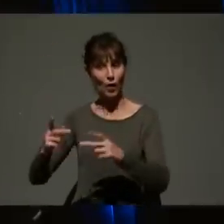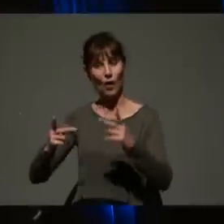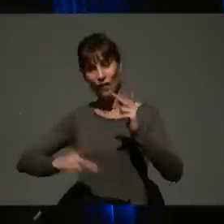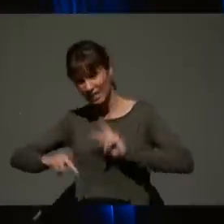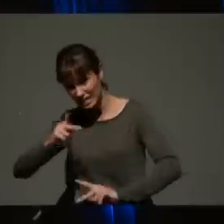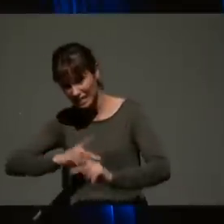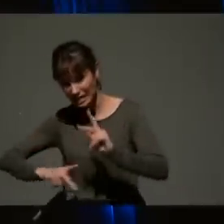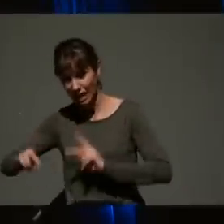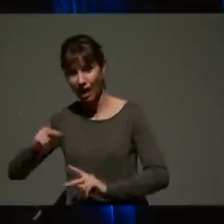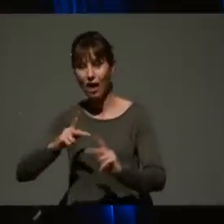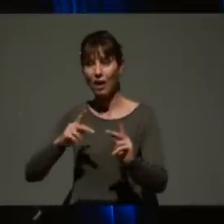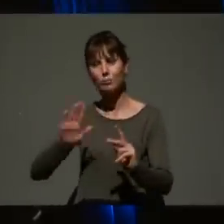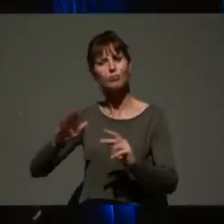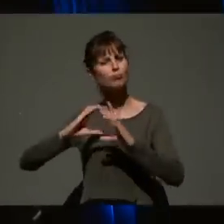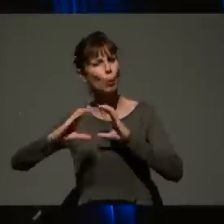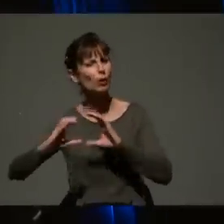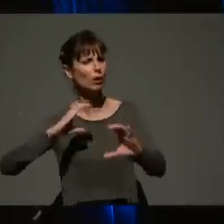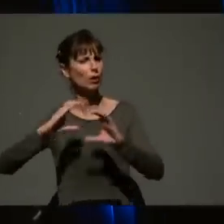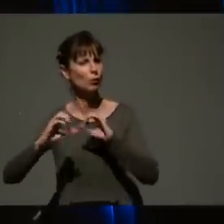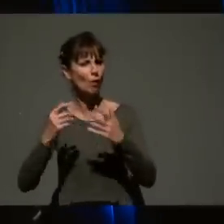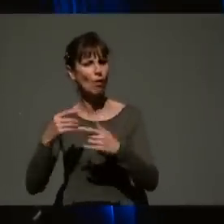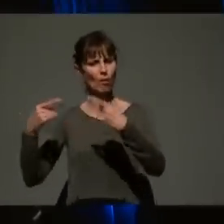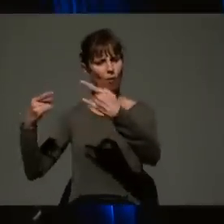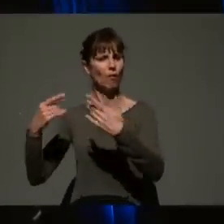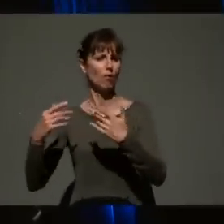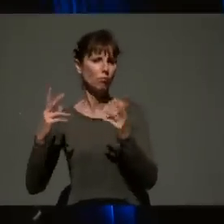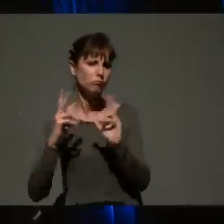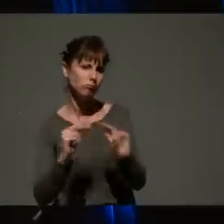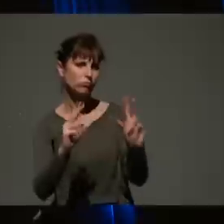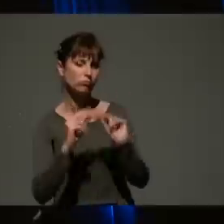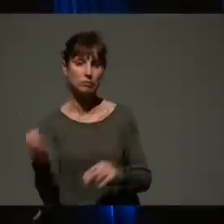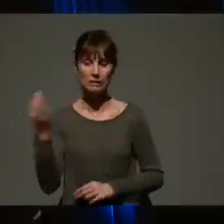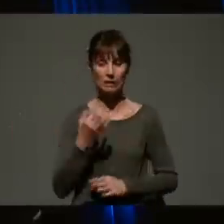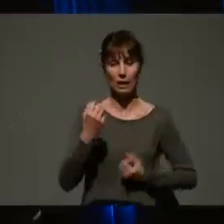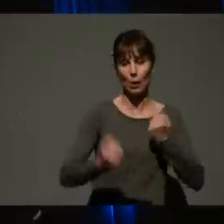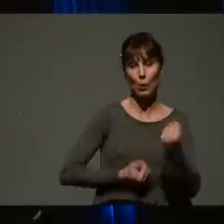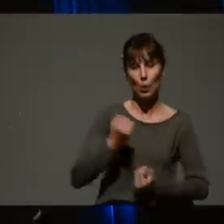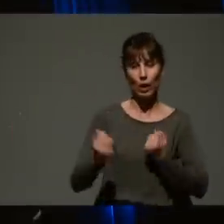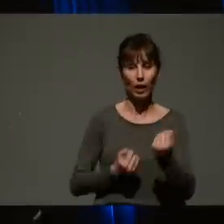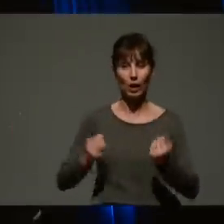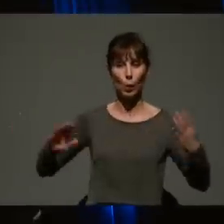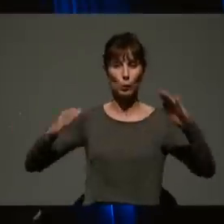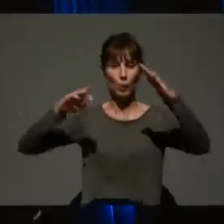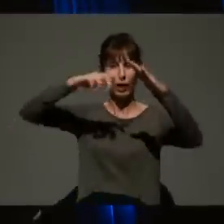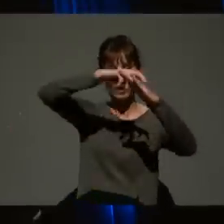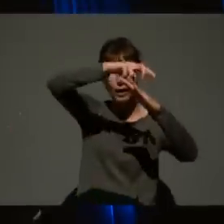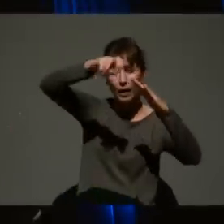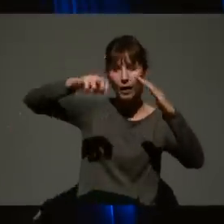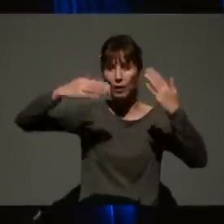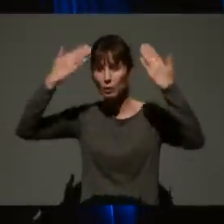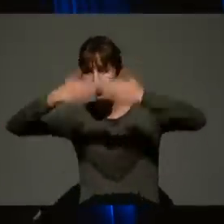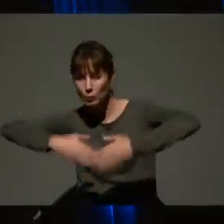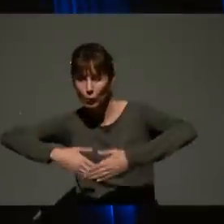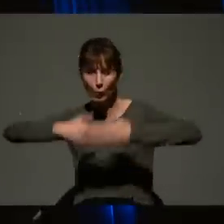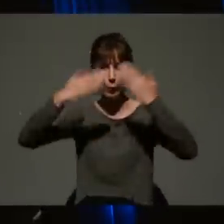niveau, homme de communication. Et courir près de 100 km en haute montagne, deux jours comme deux nuits, sous